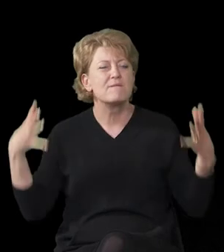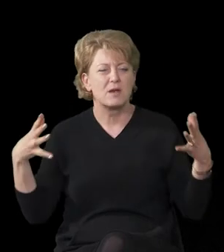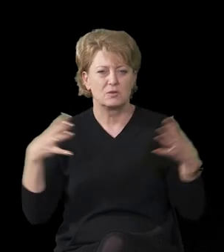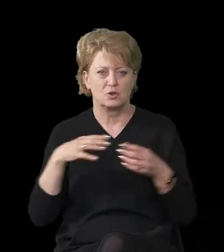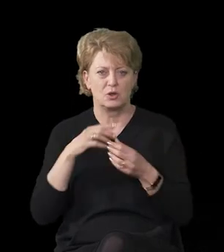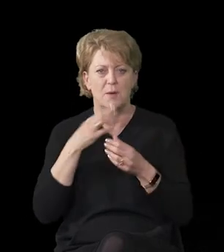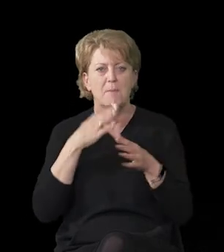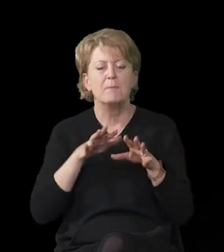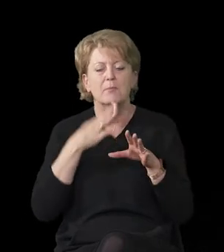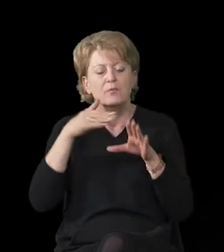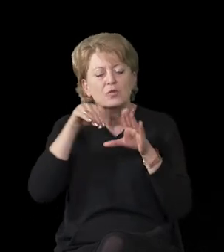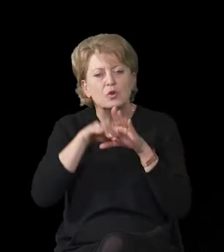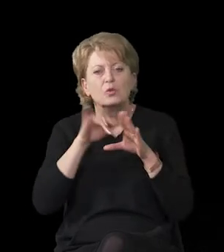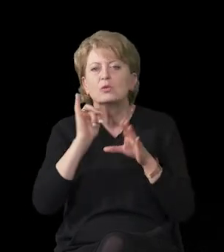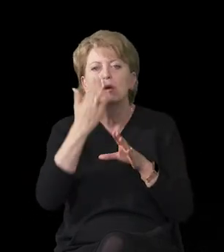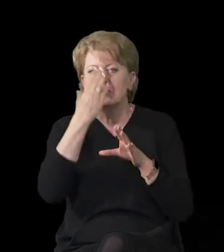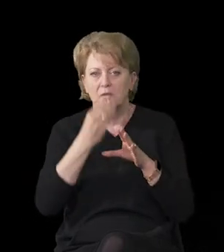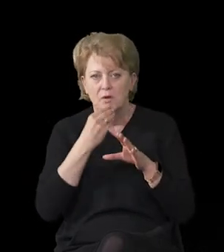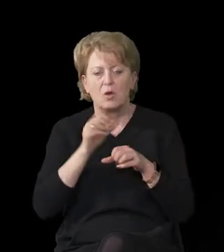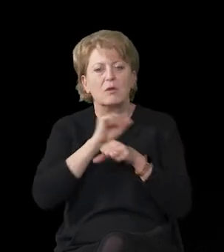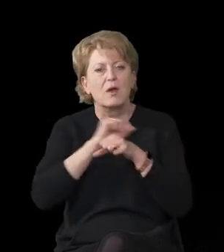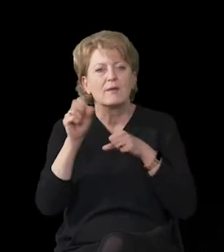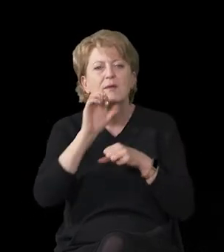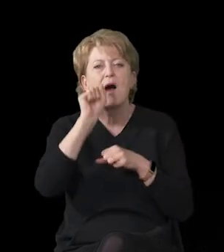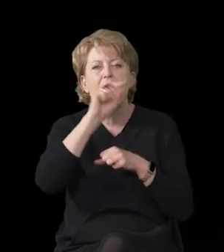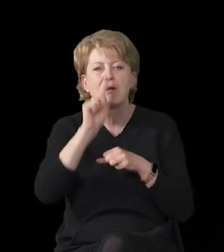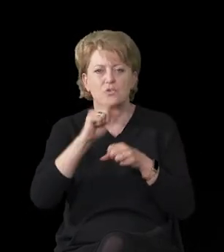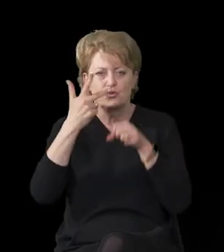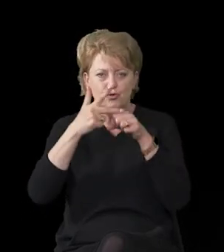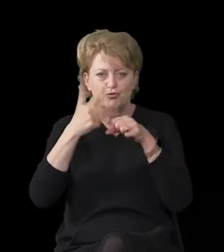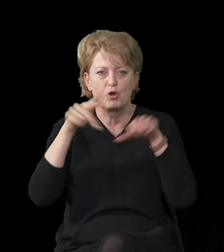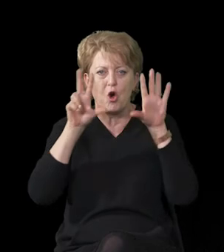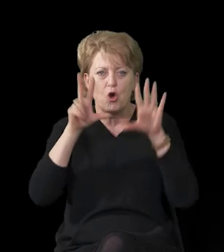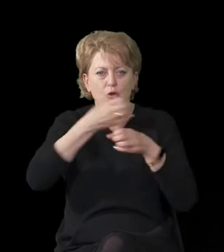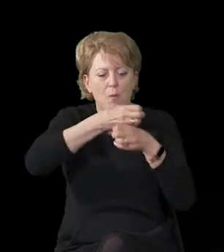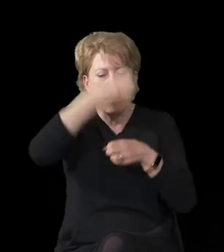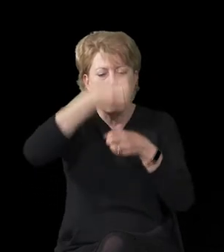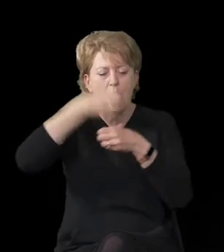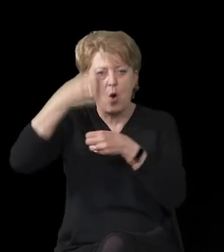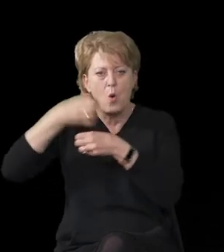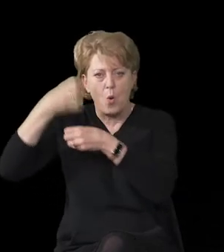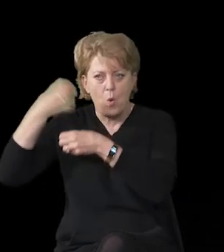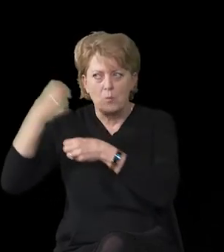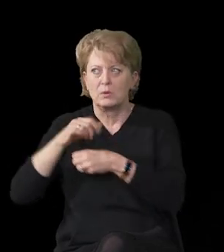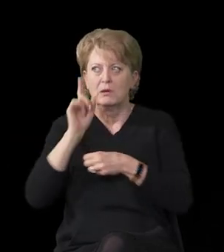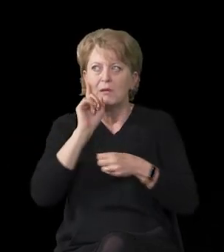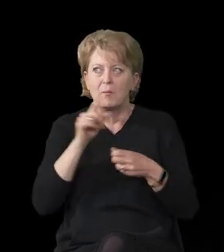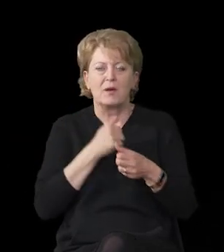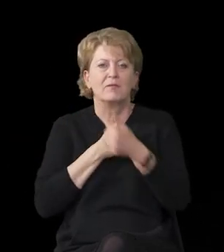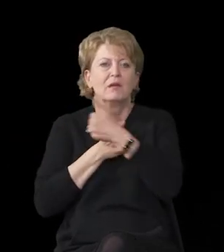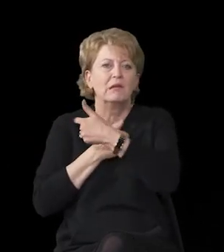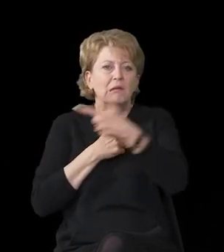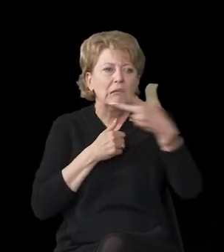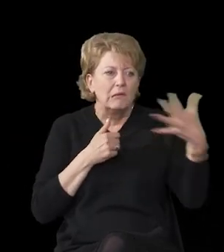Zbawiciela Świata i znajduje się w nim aż 38 kolumn. I biorąc pod uwagę zarówno wielkość, ilość tych